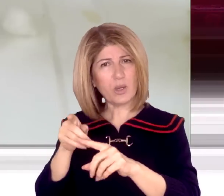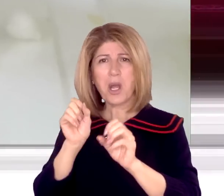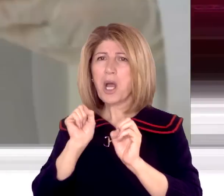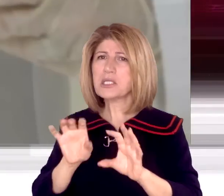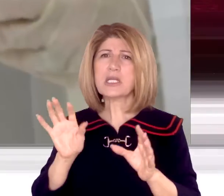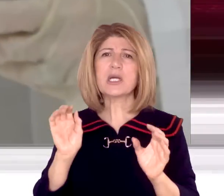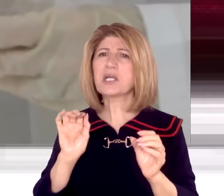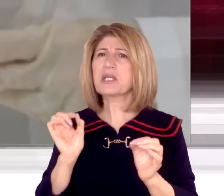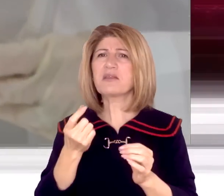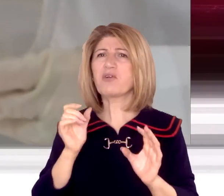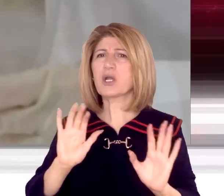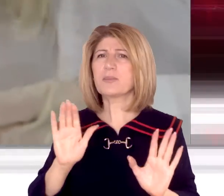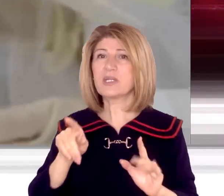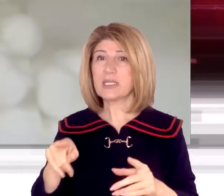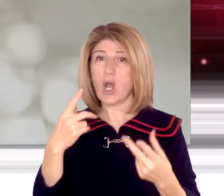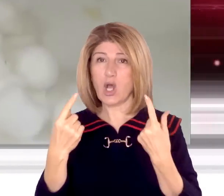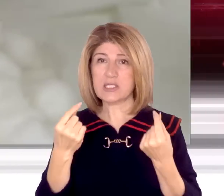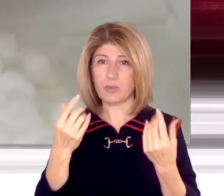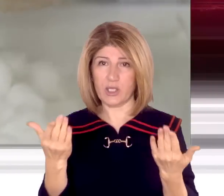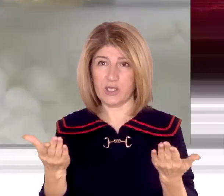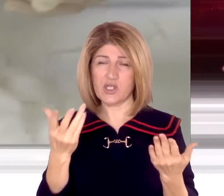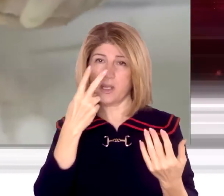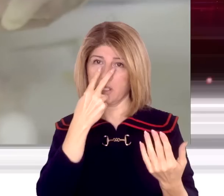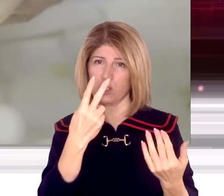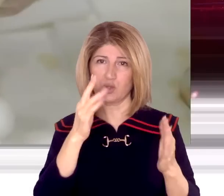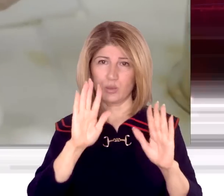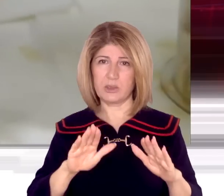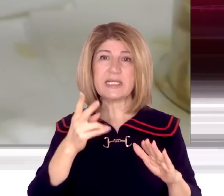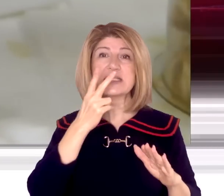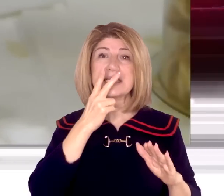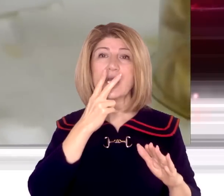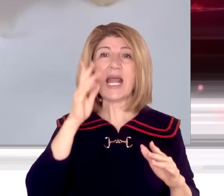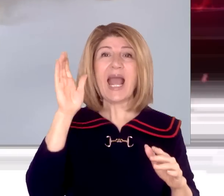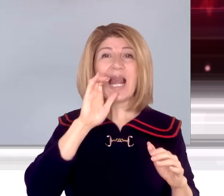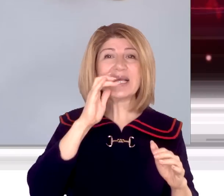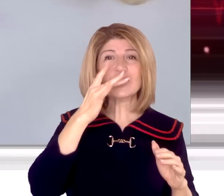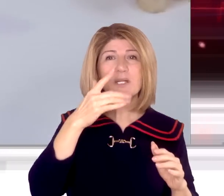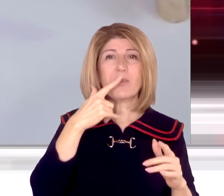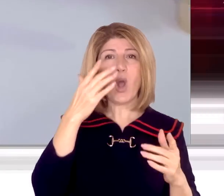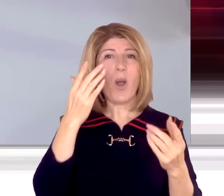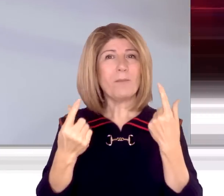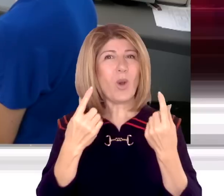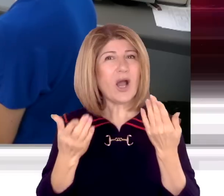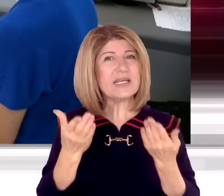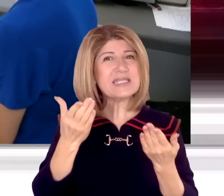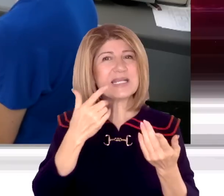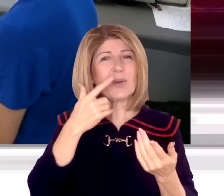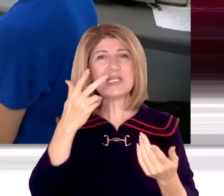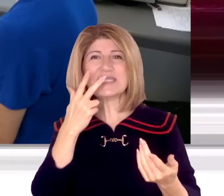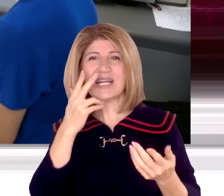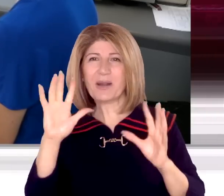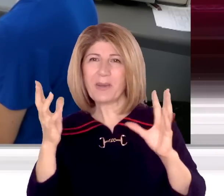توی ظرف سیگار الکترونیکی نگاه کنید، ظاهراً هیچیشون نشده. این آزمایش به سادگی نشون میده که